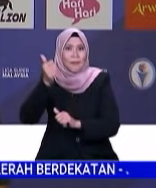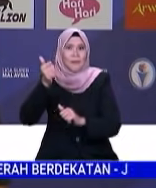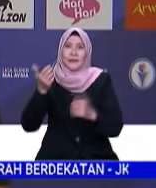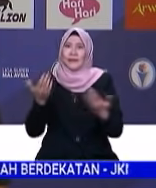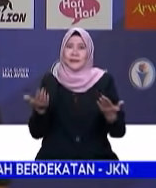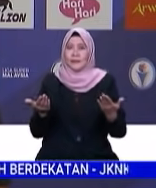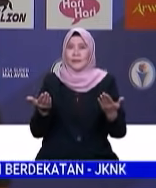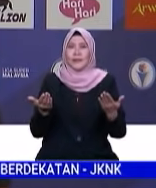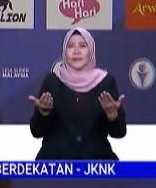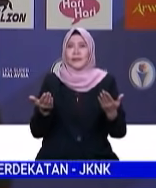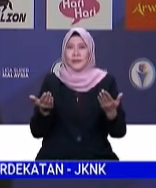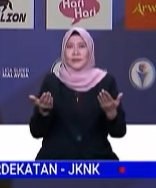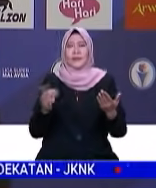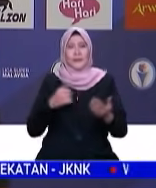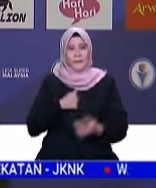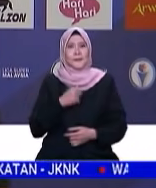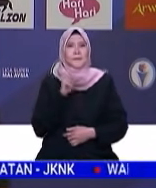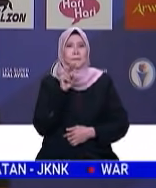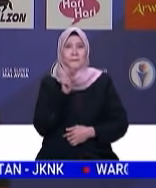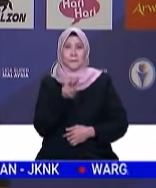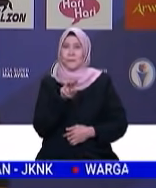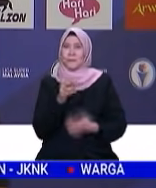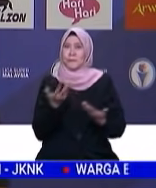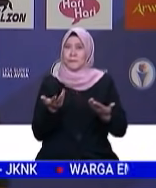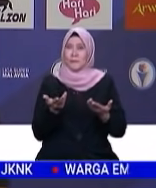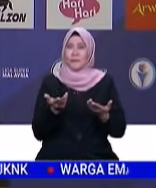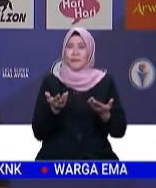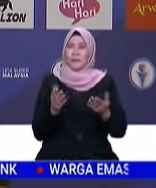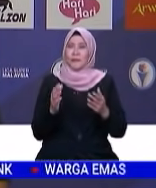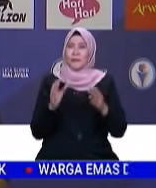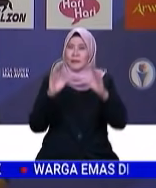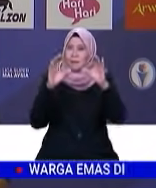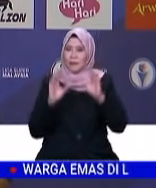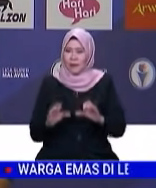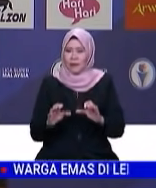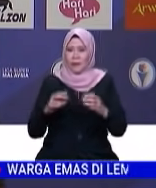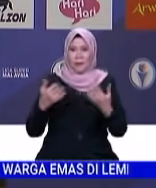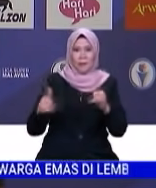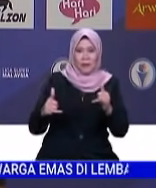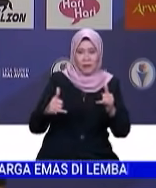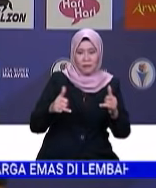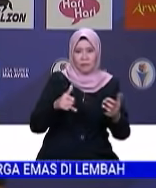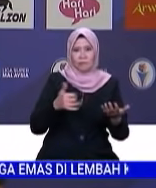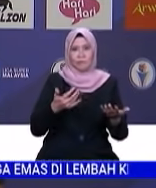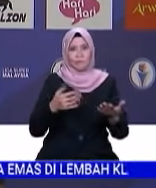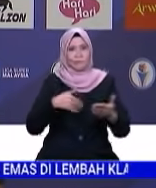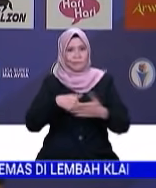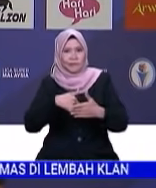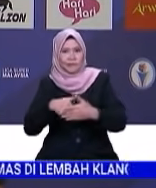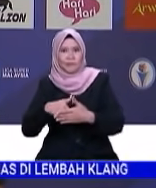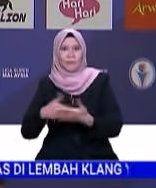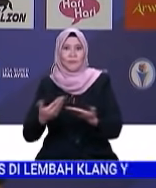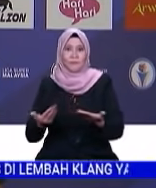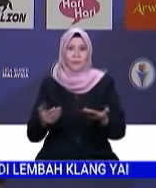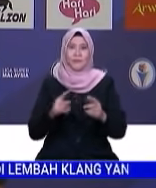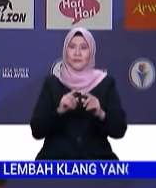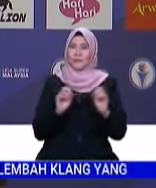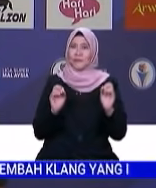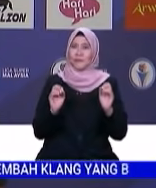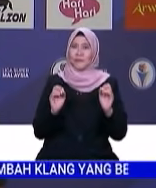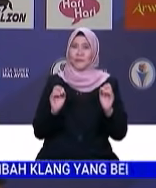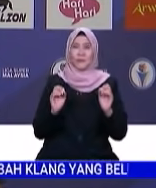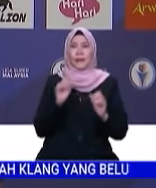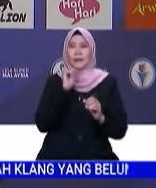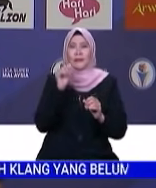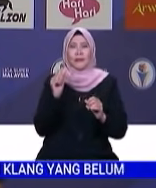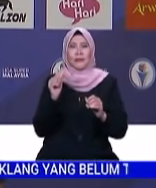apa saya nampak kita punya corak apa semua tak ada, dan kita tak main